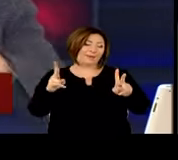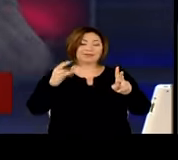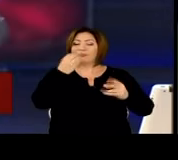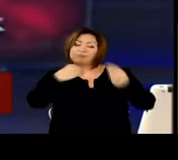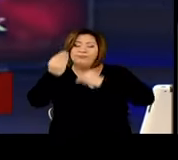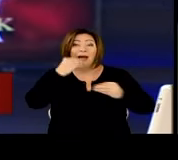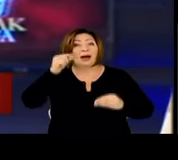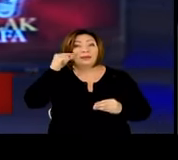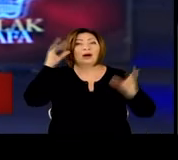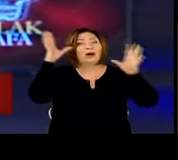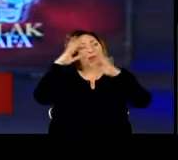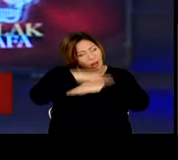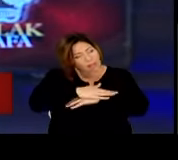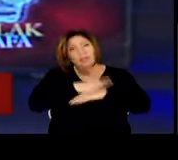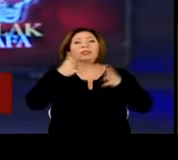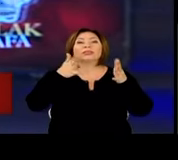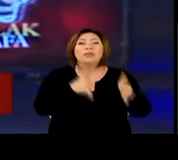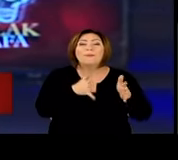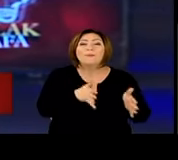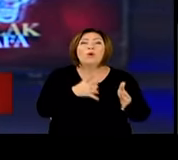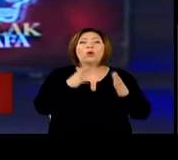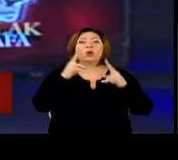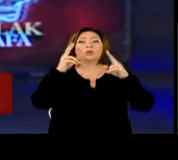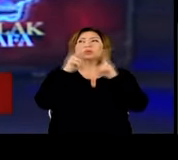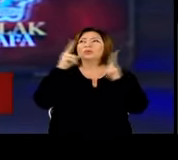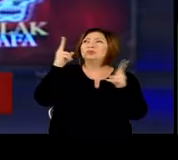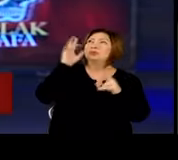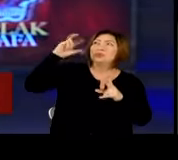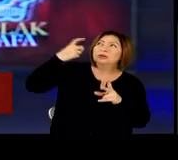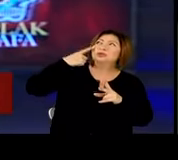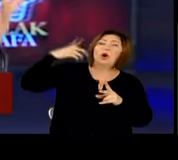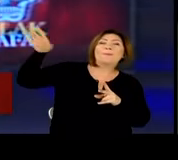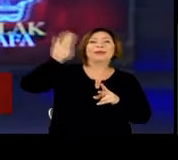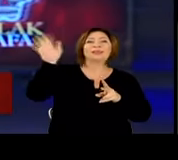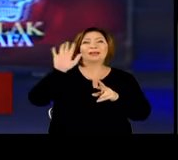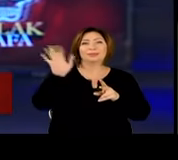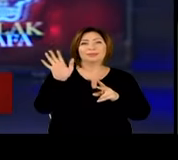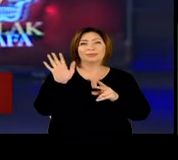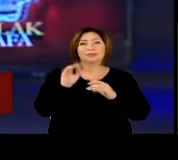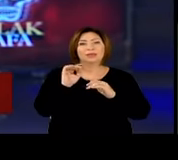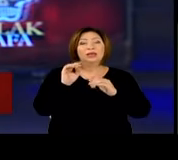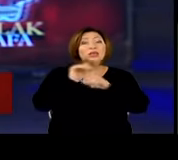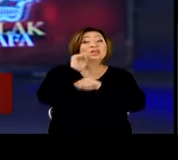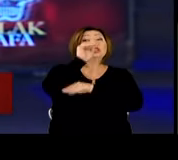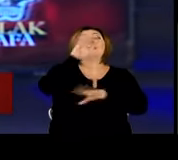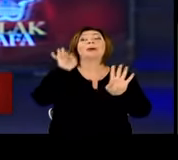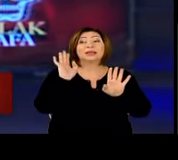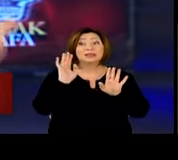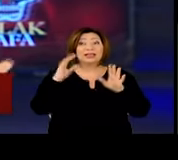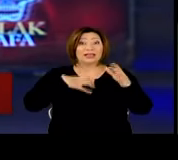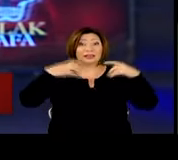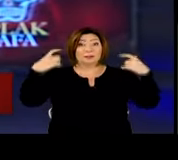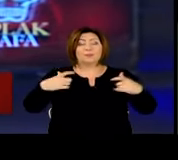hayvan karanlıkta, depolarda, gün yüzü görmeden, güneş yüzü görmeden yaşamayan,